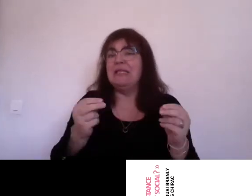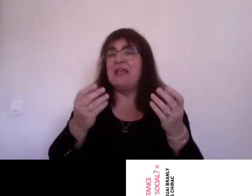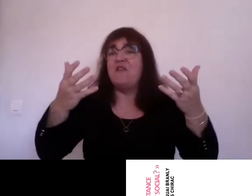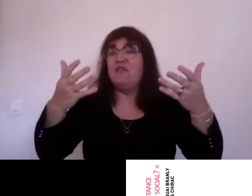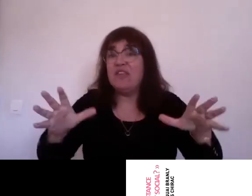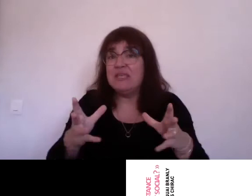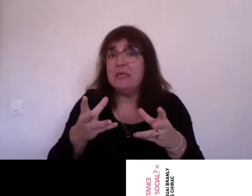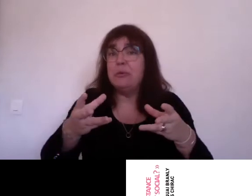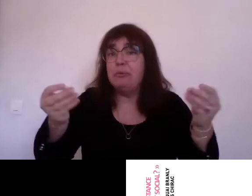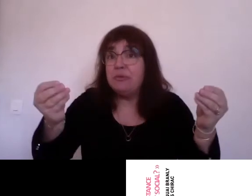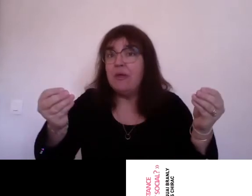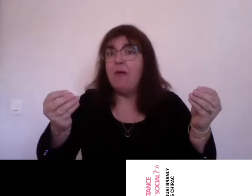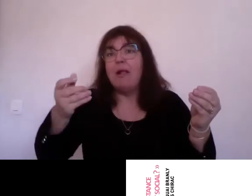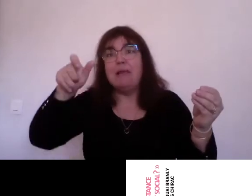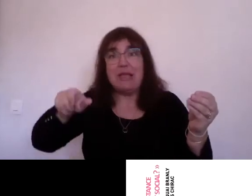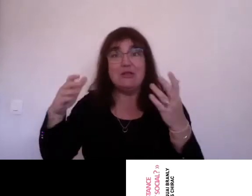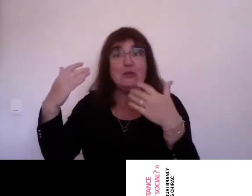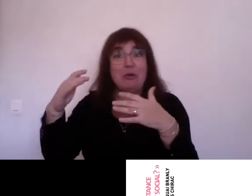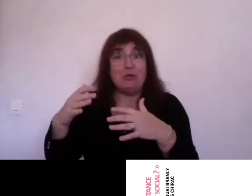déjà ce qui existe. Voilà.